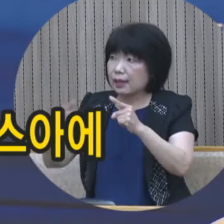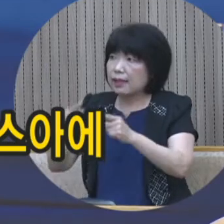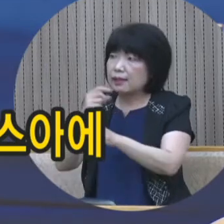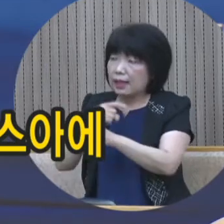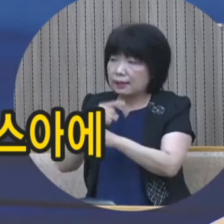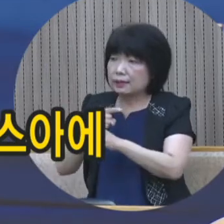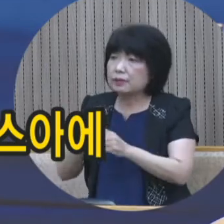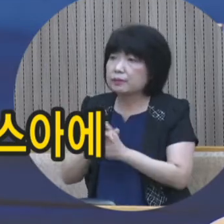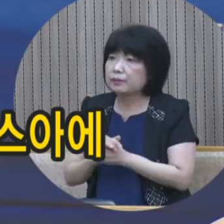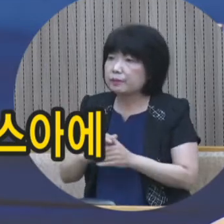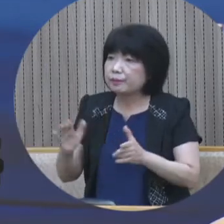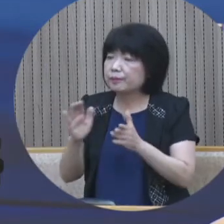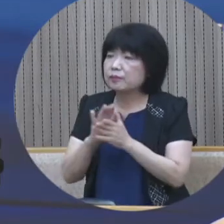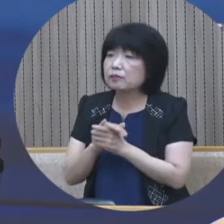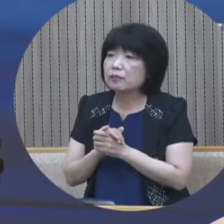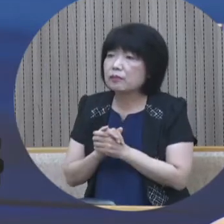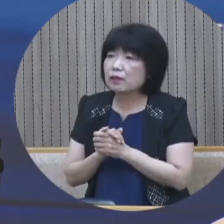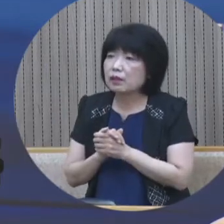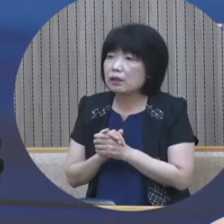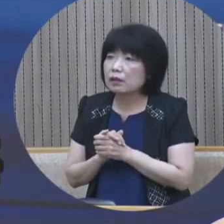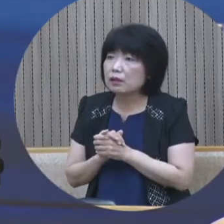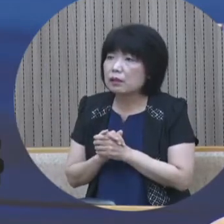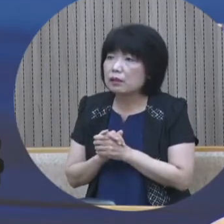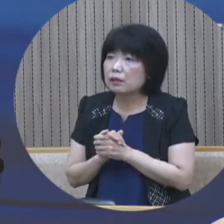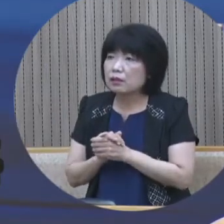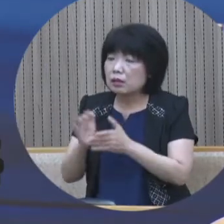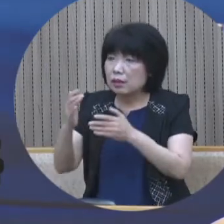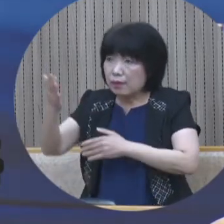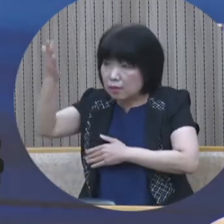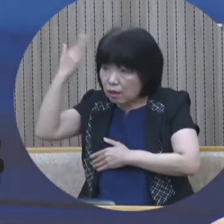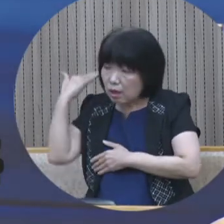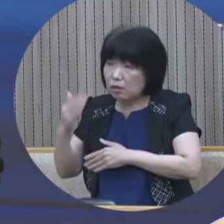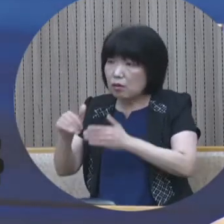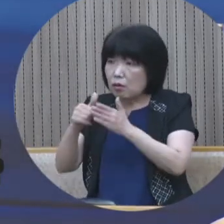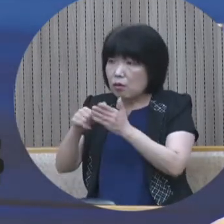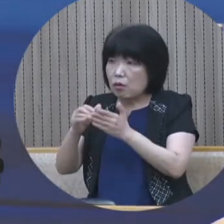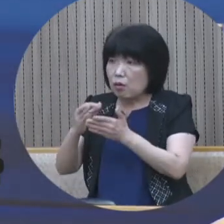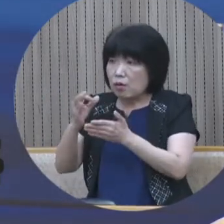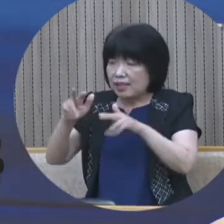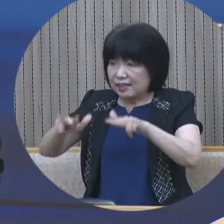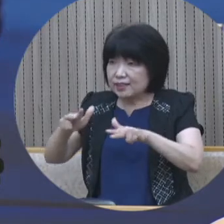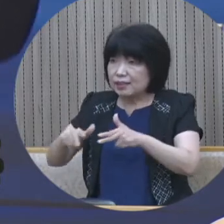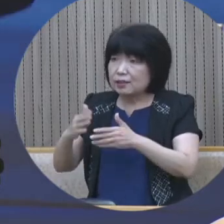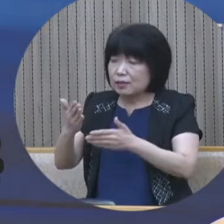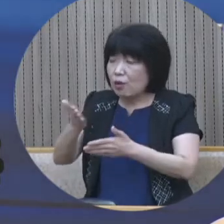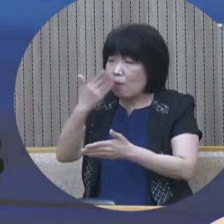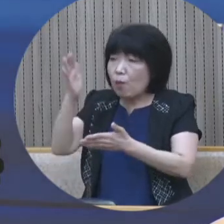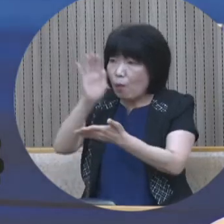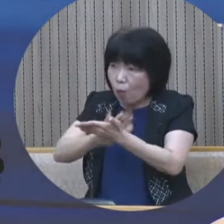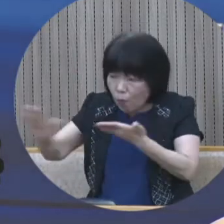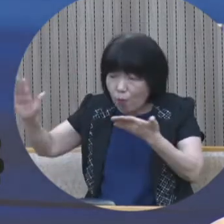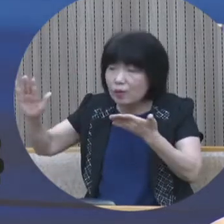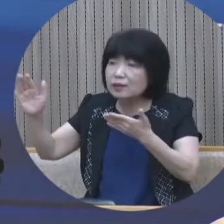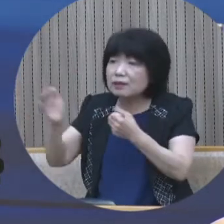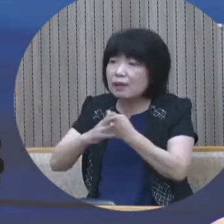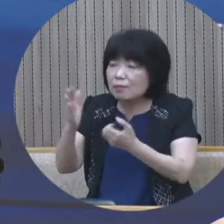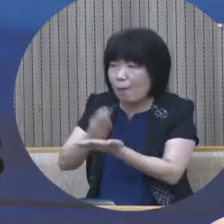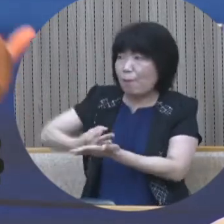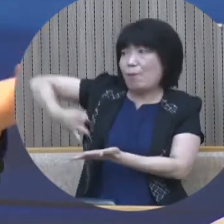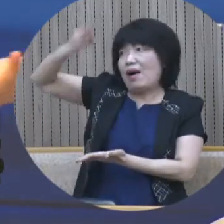하셨느니라. 아멘. 그러니까 예전의 물가로 지금 물가가 먹을 음식이 그냥